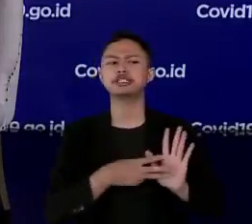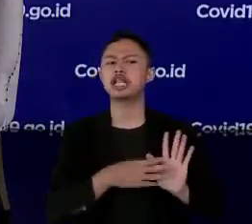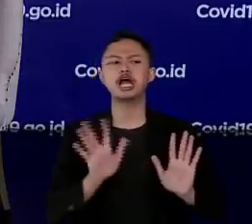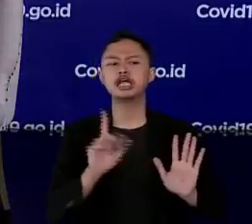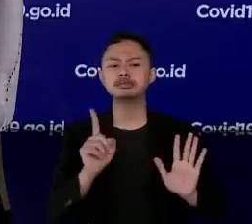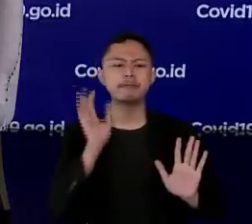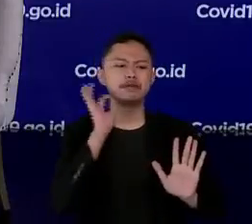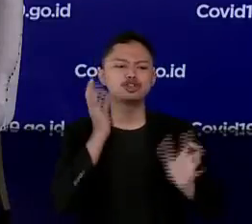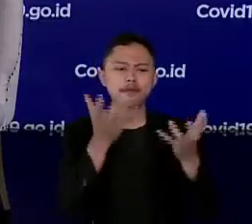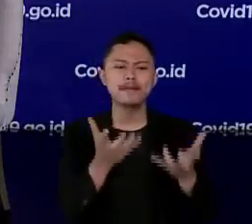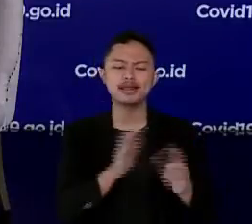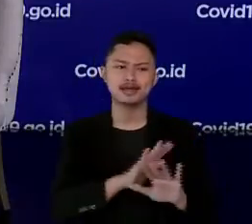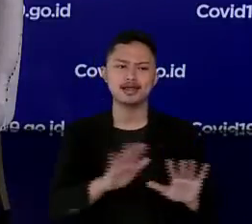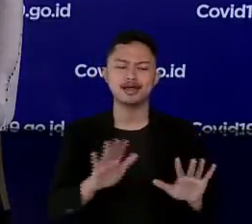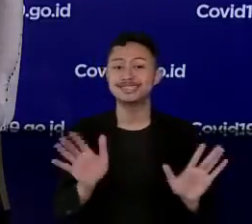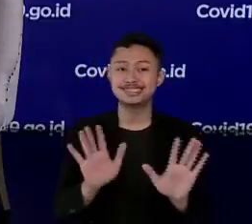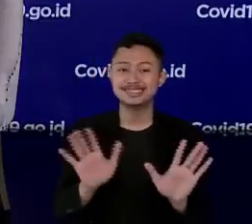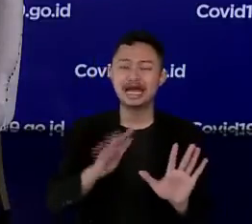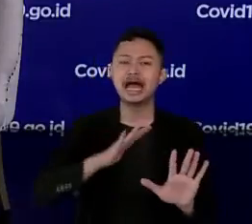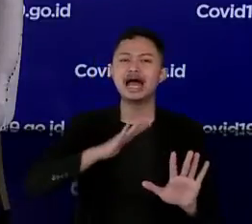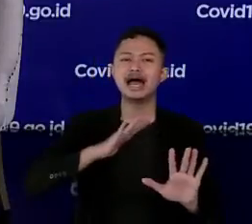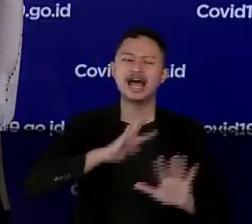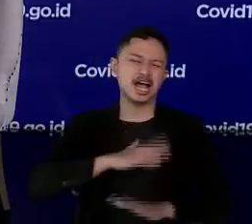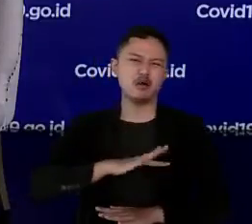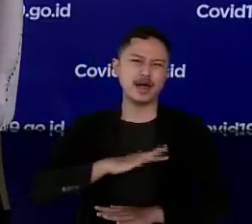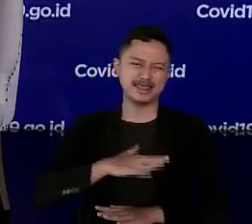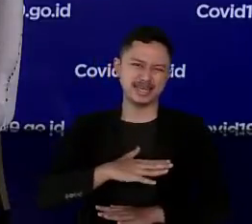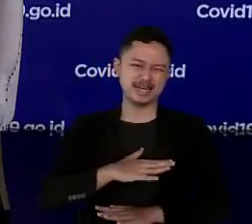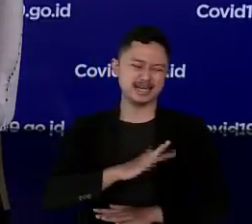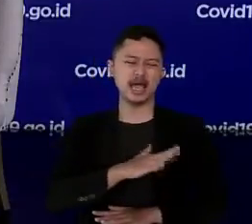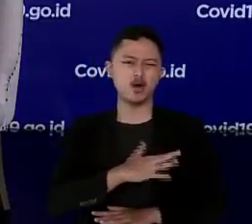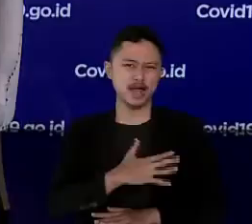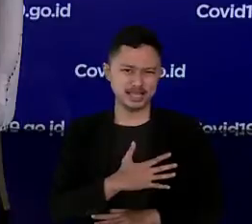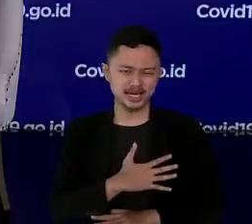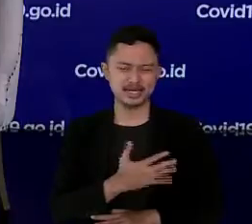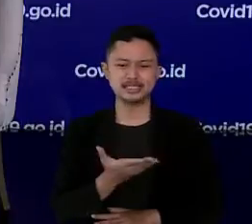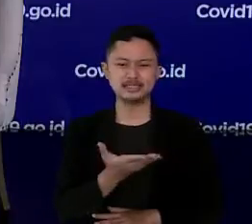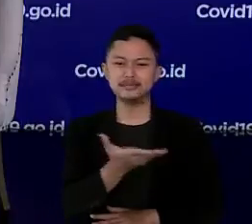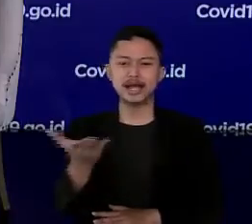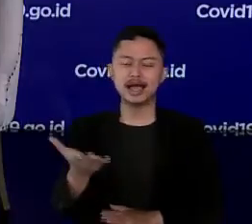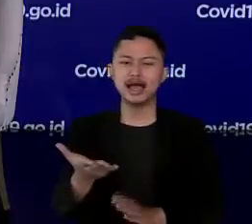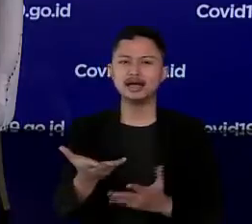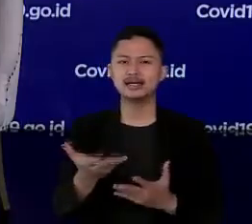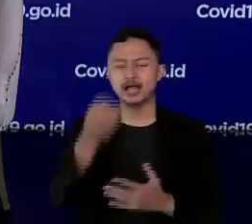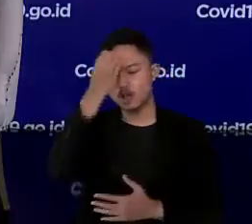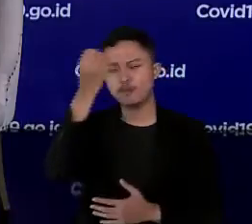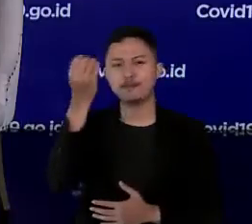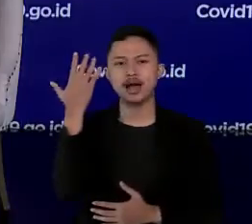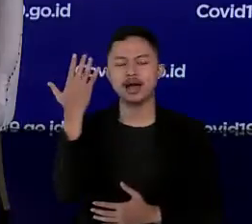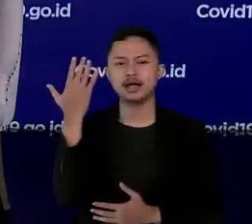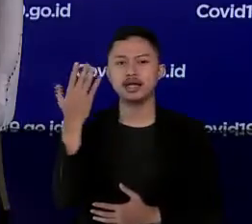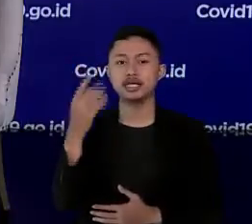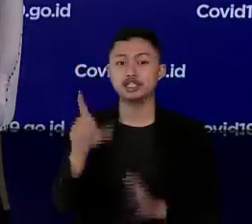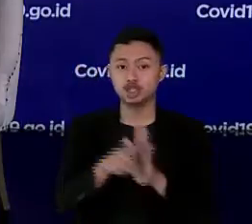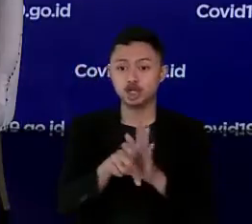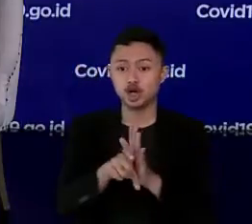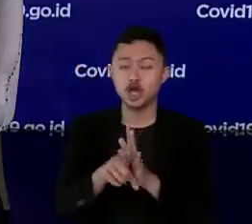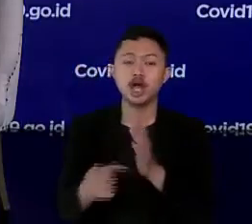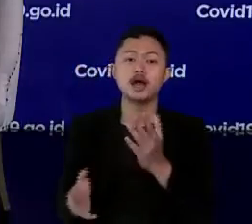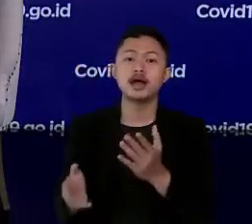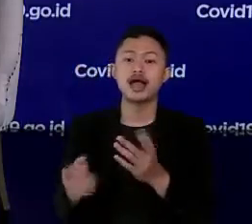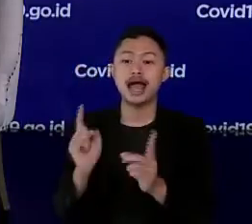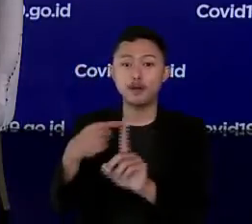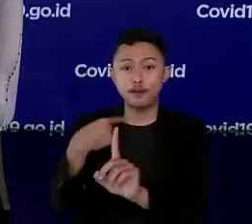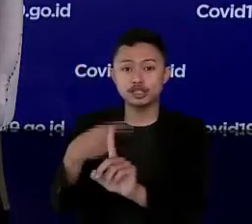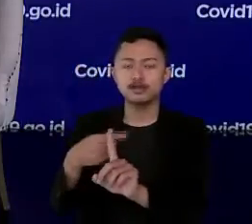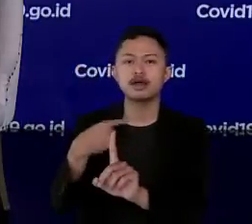orang lain ini belum tentu bisa juga tanpa gejala terutama kalau dia tua dengan komorbid apalagi tip belum